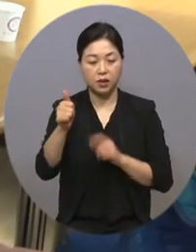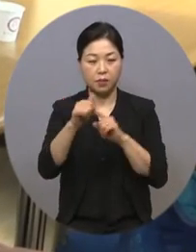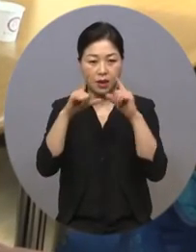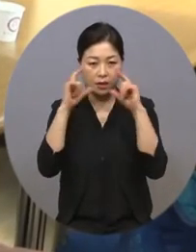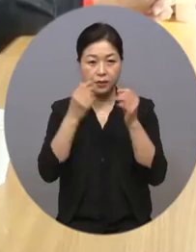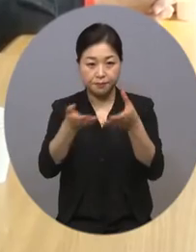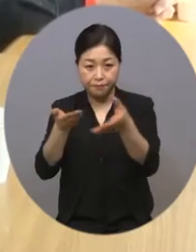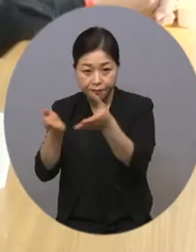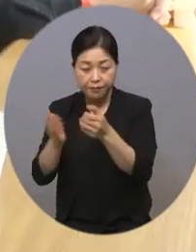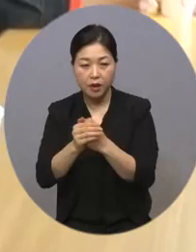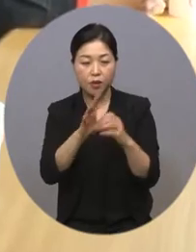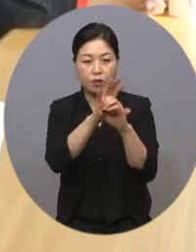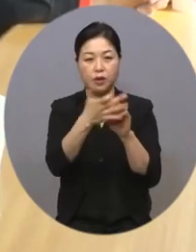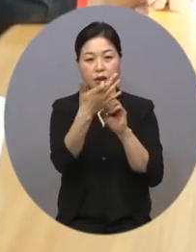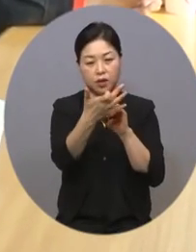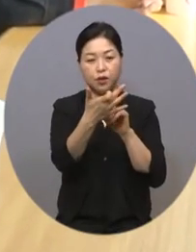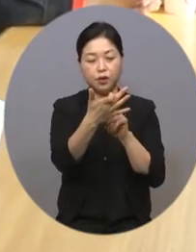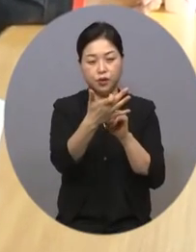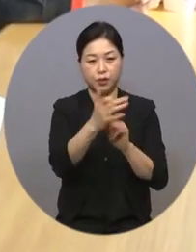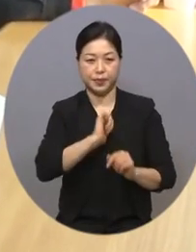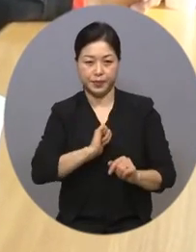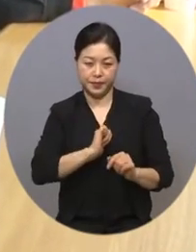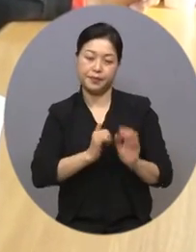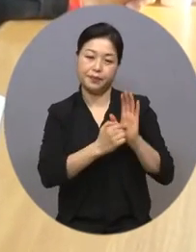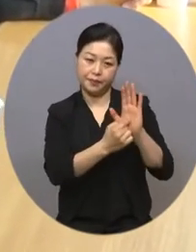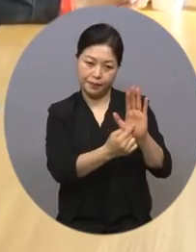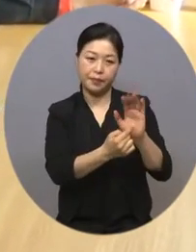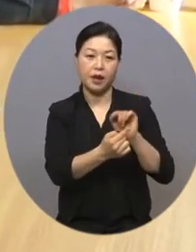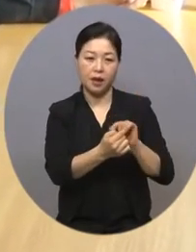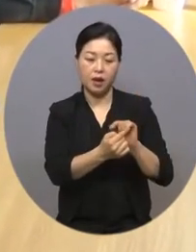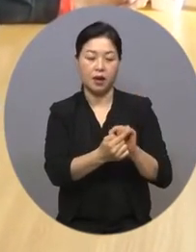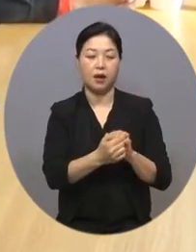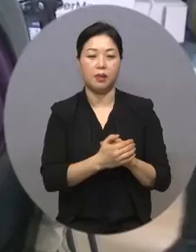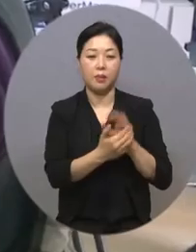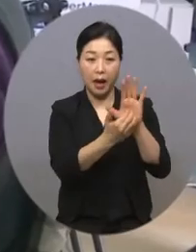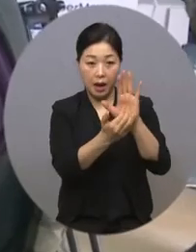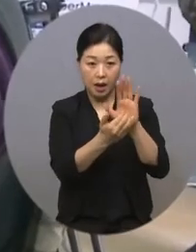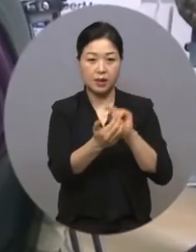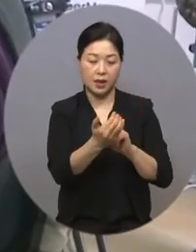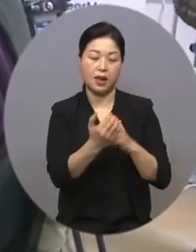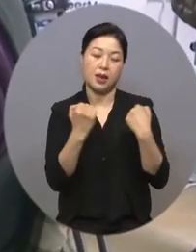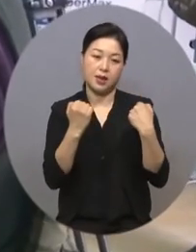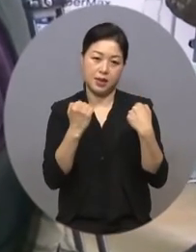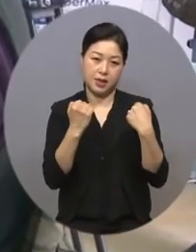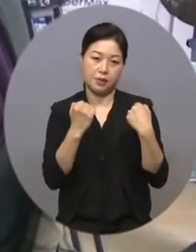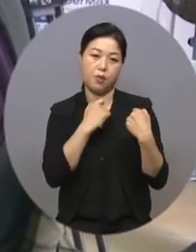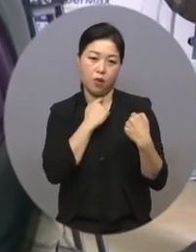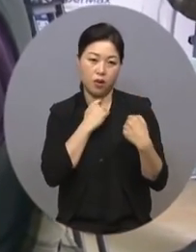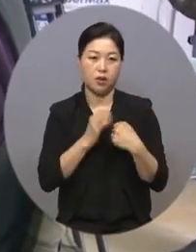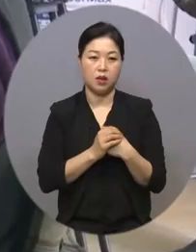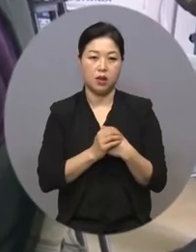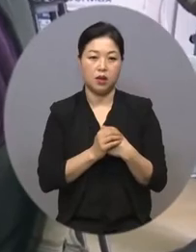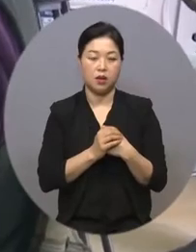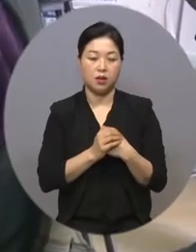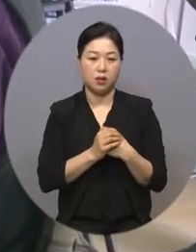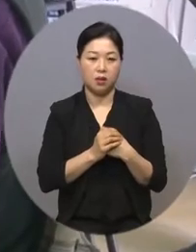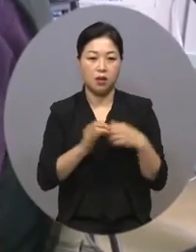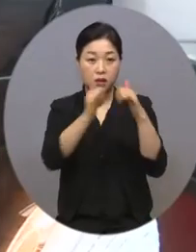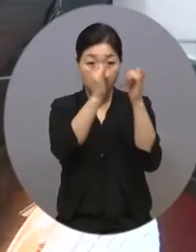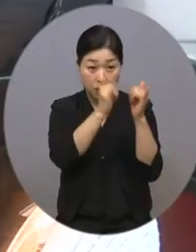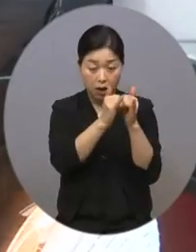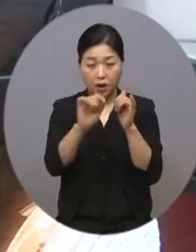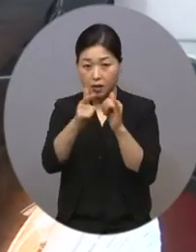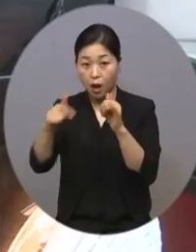통해 코로나19를 이겨내는데 힘이 되길 바란다며 더불어 우리 사회가 다문화 가정을 바라보는